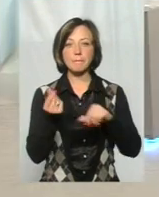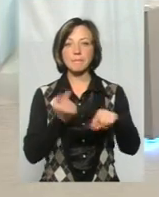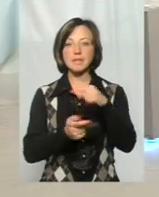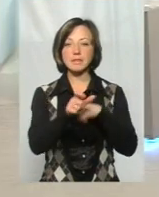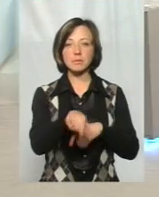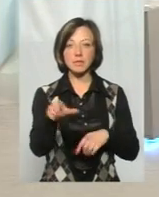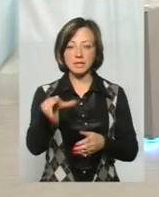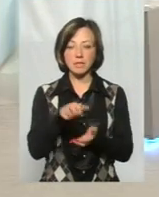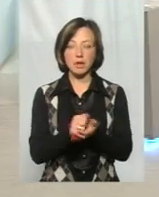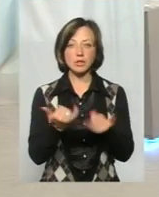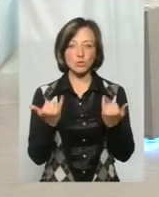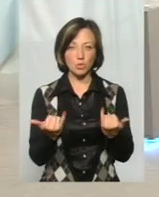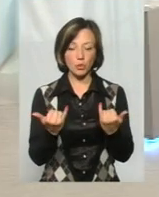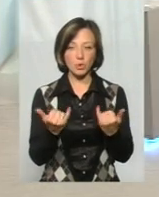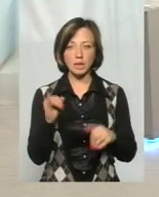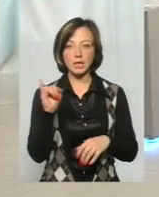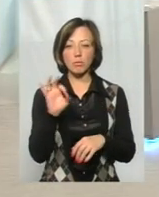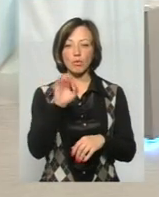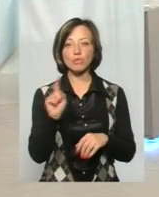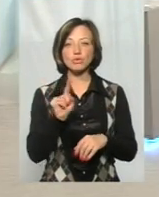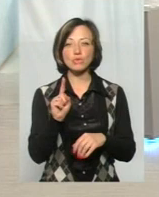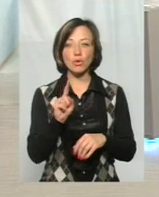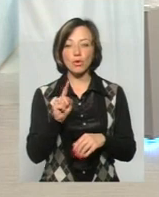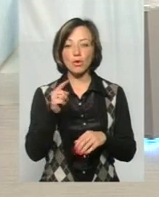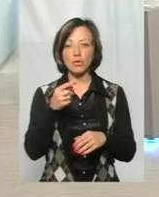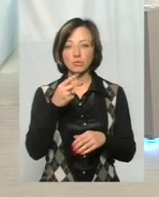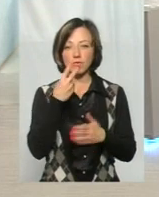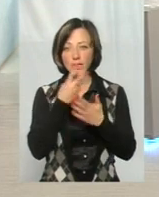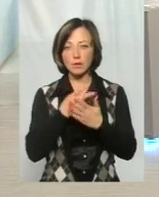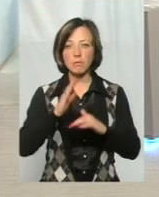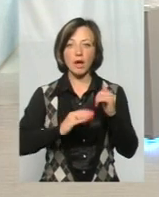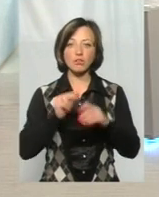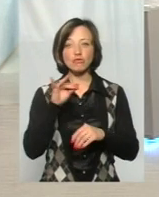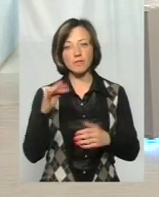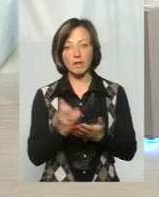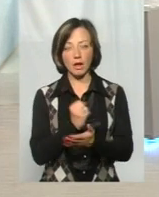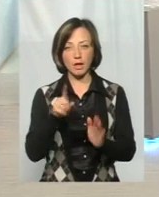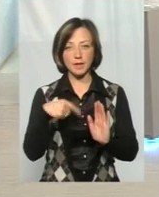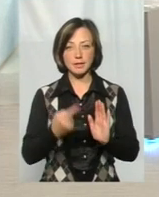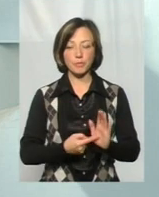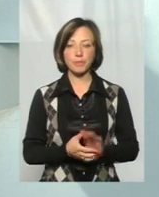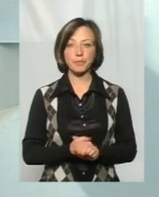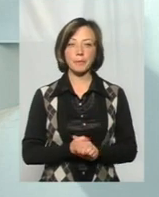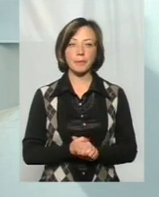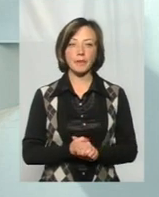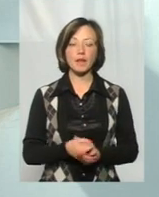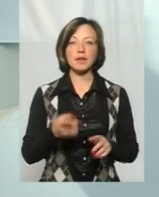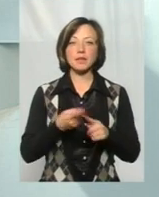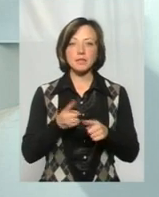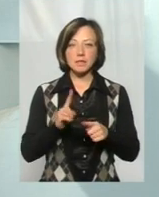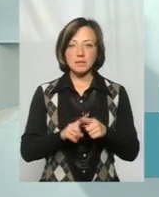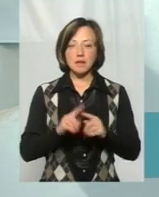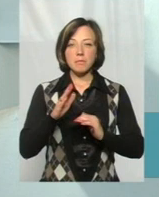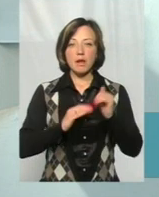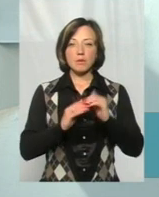підприємців займаються на сьогодні і про що свідчить практика? Чи вдається? Дану практику започаткували вони